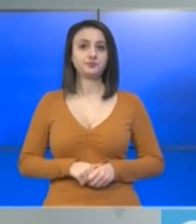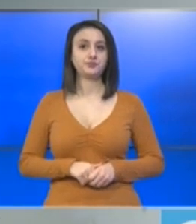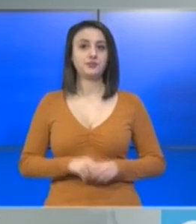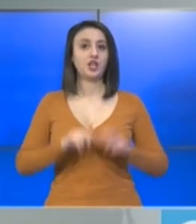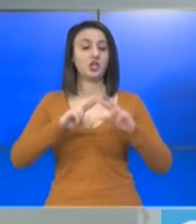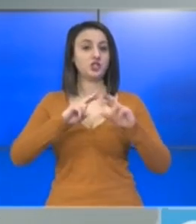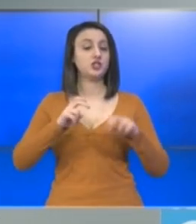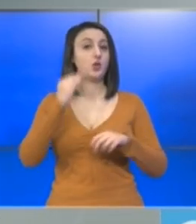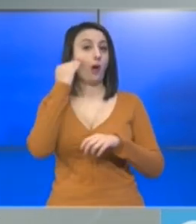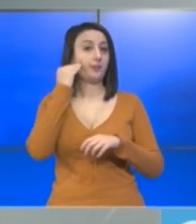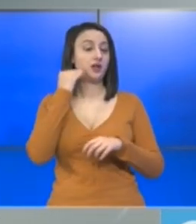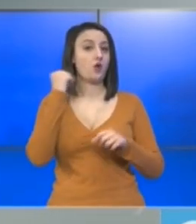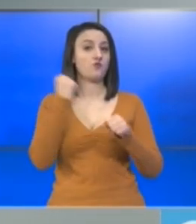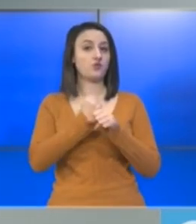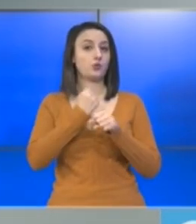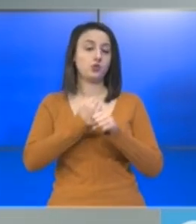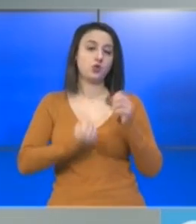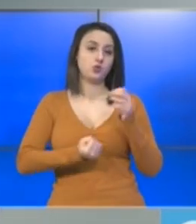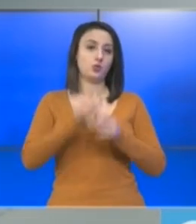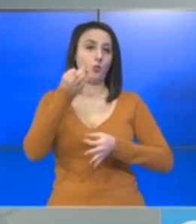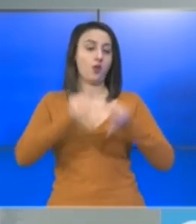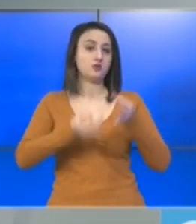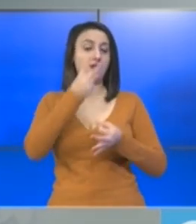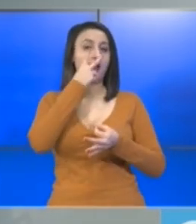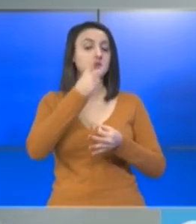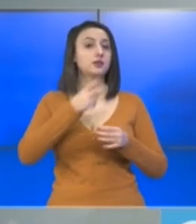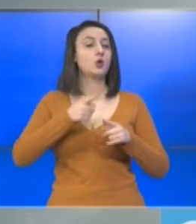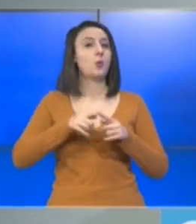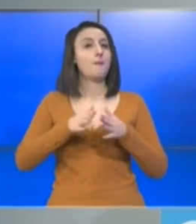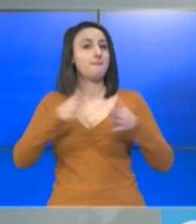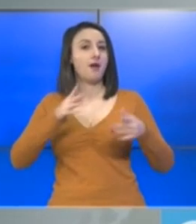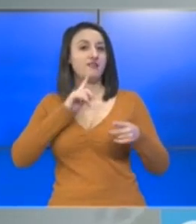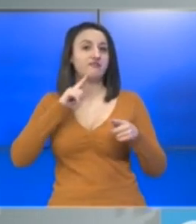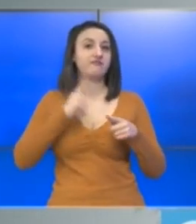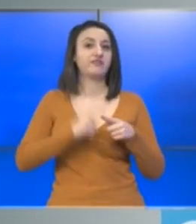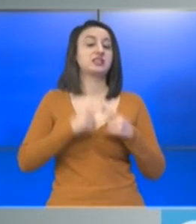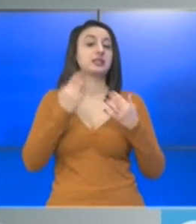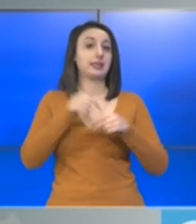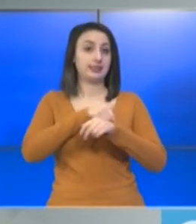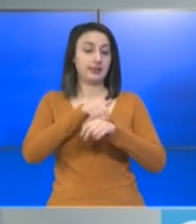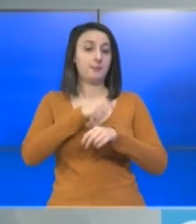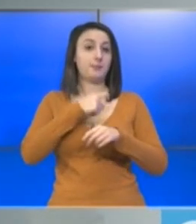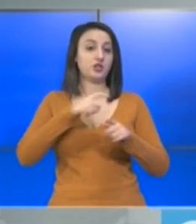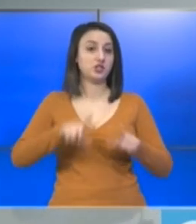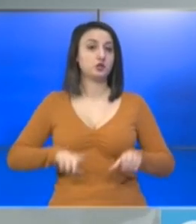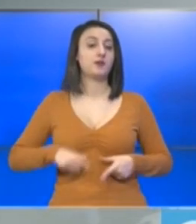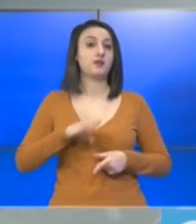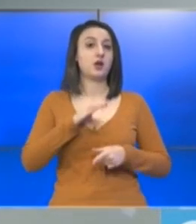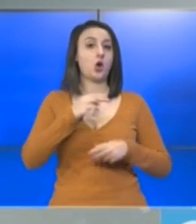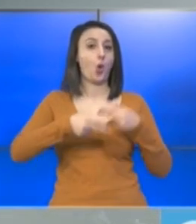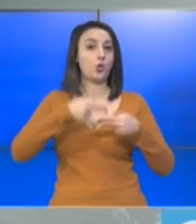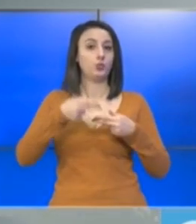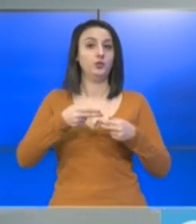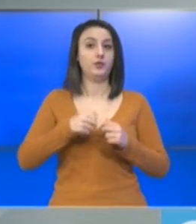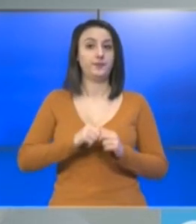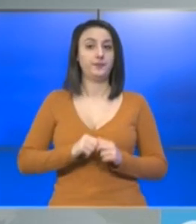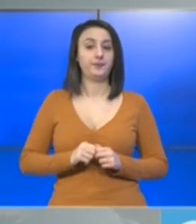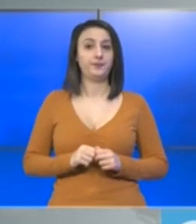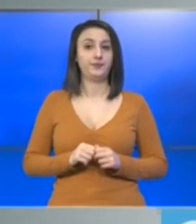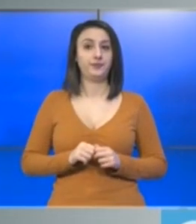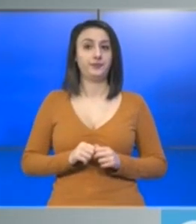cercetătorii americani au efectuat un nou studiu care arată cu o mare exactitate cât timp poate supraviețui coronavirusul cu ovăz